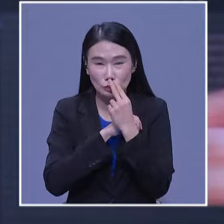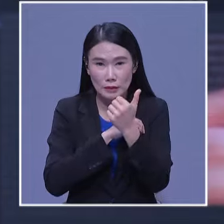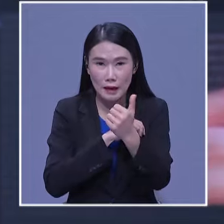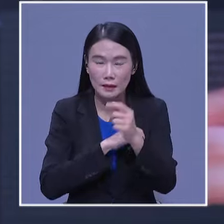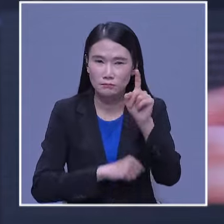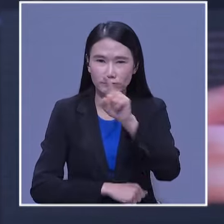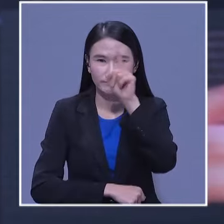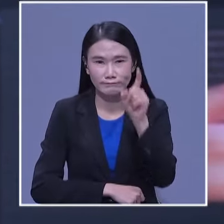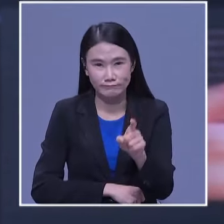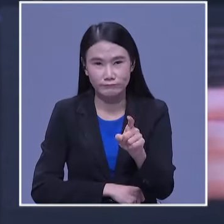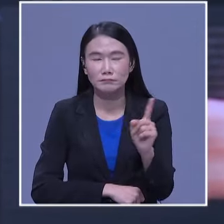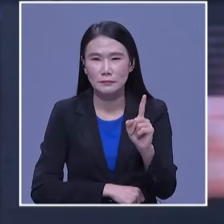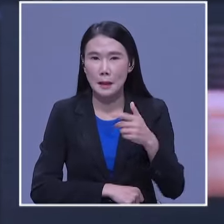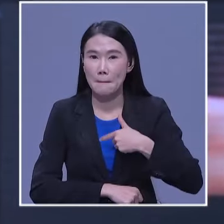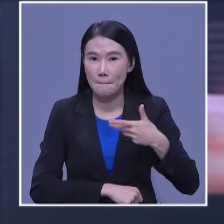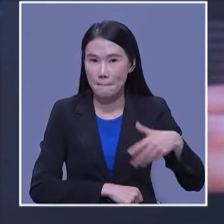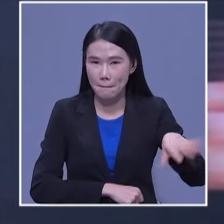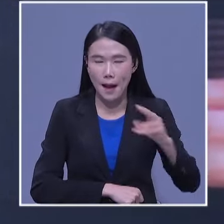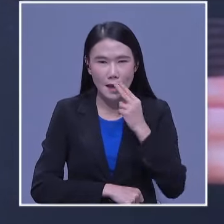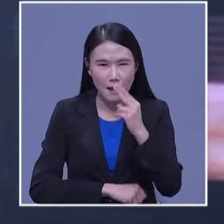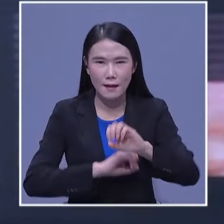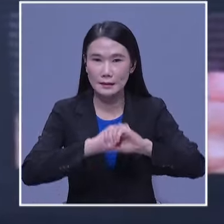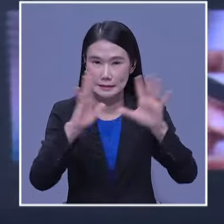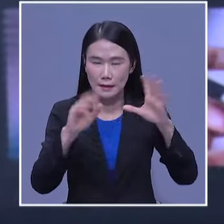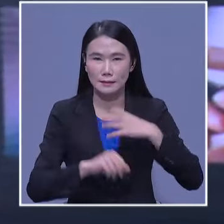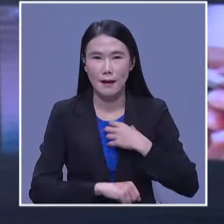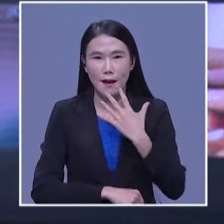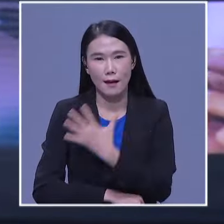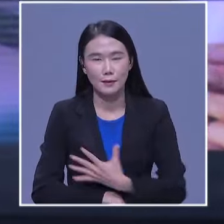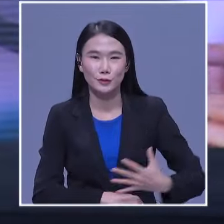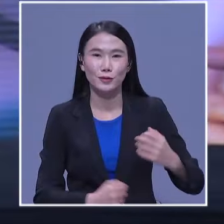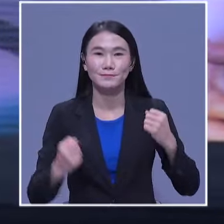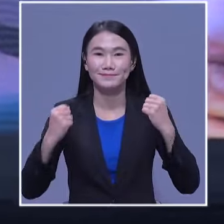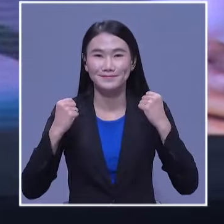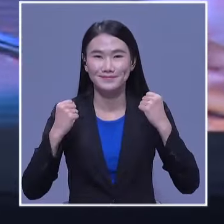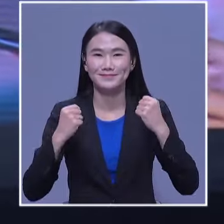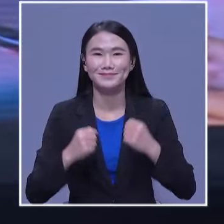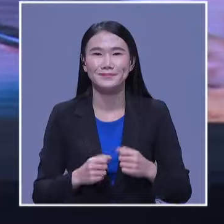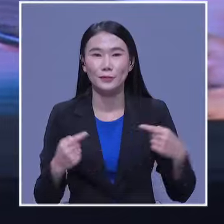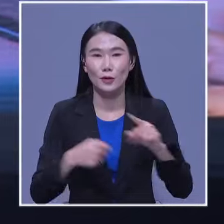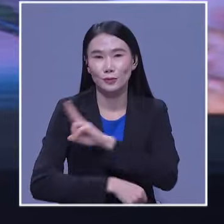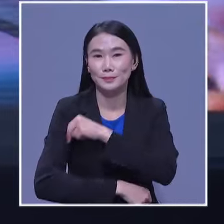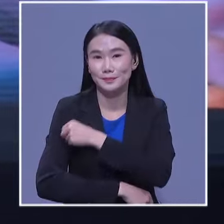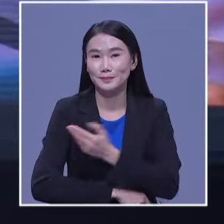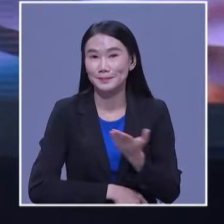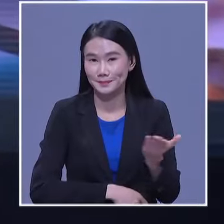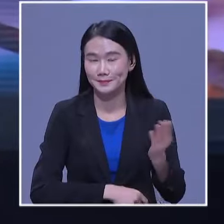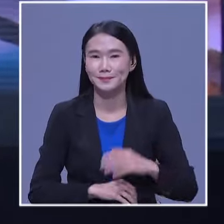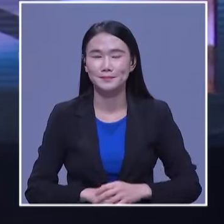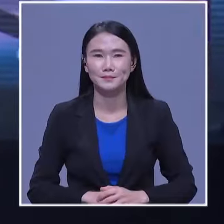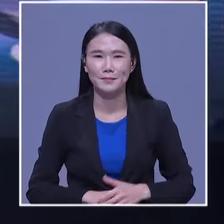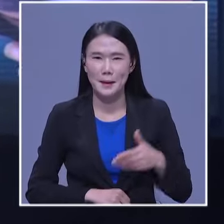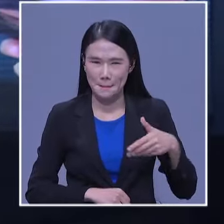นี้จะจริงไหมเอาเป็นว่าเรารีบออกไปไขให้กระจ่างเพื่อให้เราสุขภาพดีไปด้วยกันกับ BDMS Health Me Please